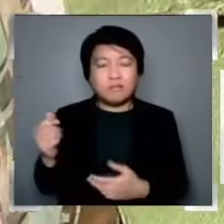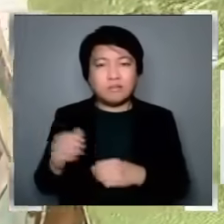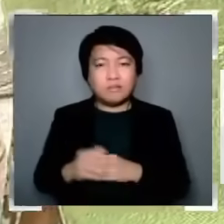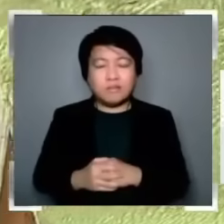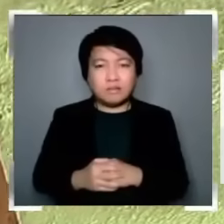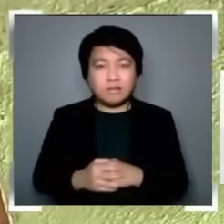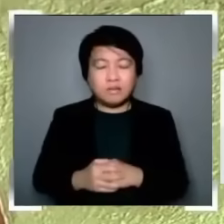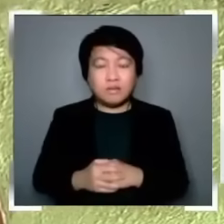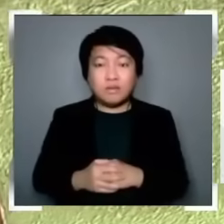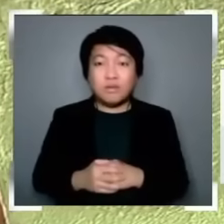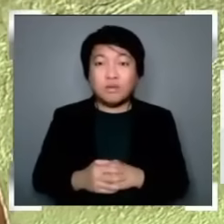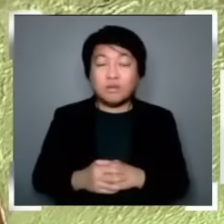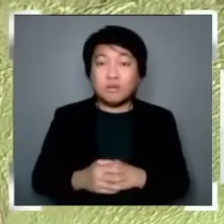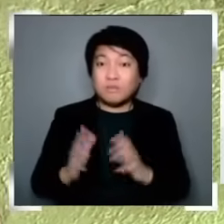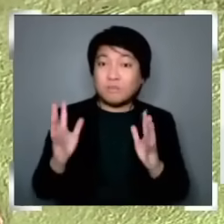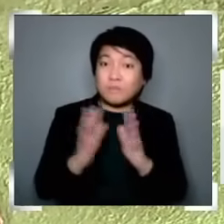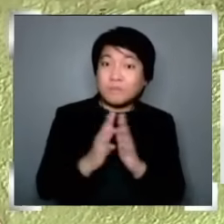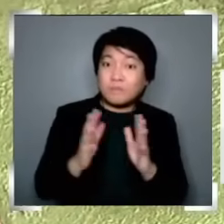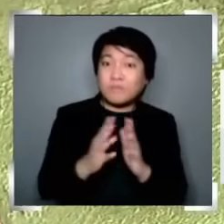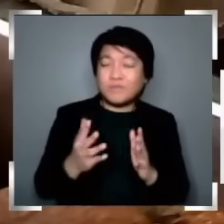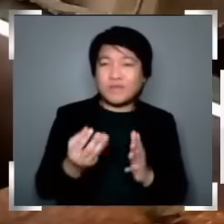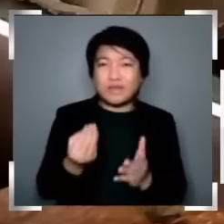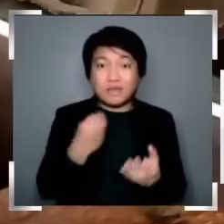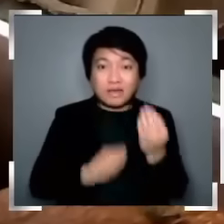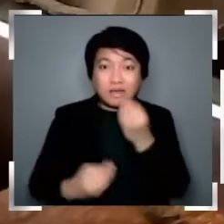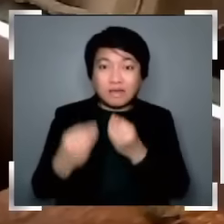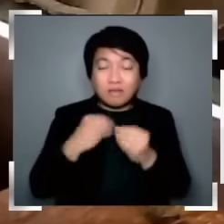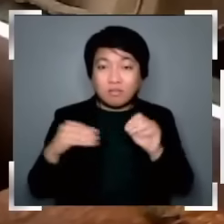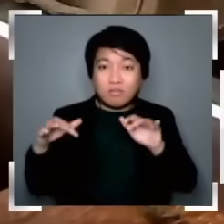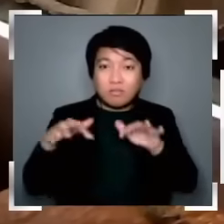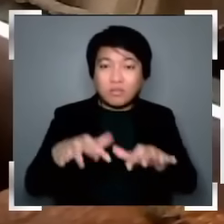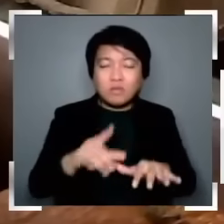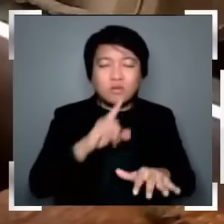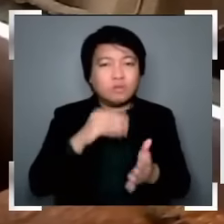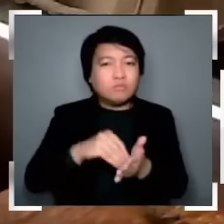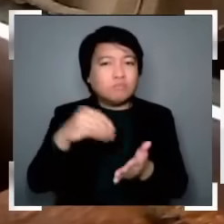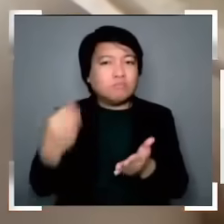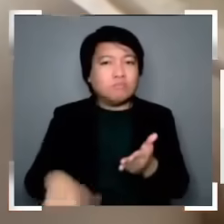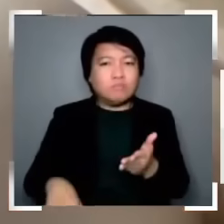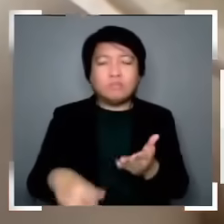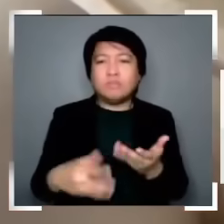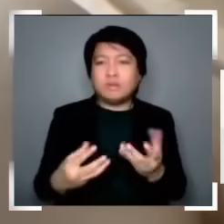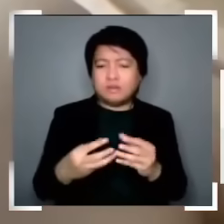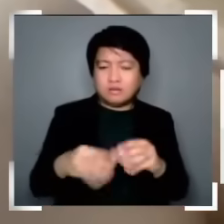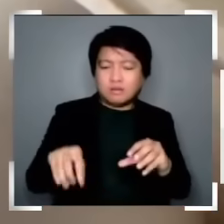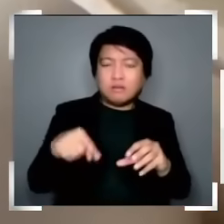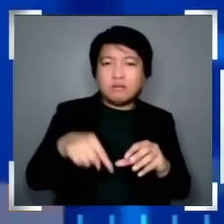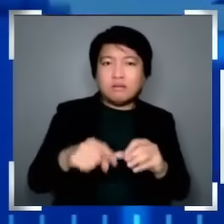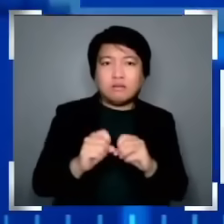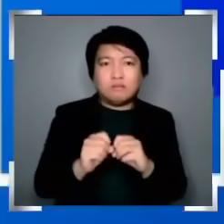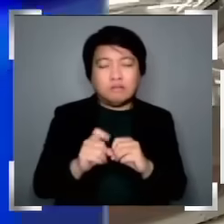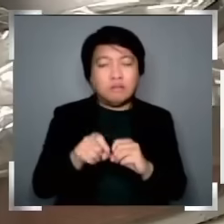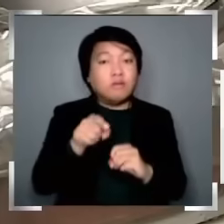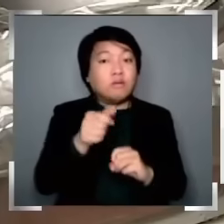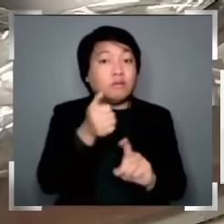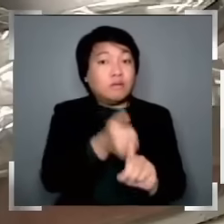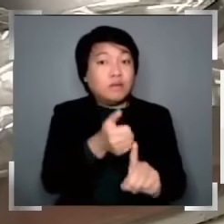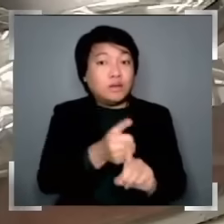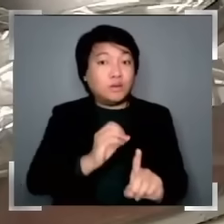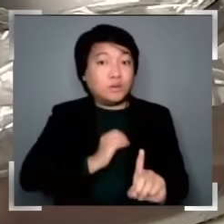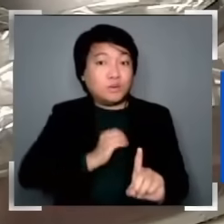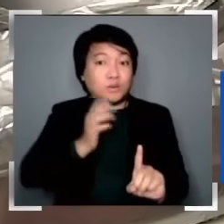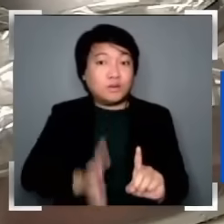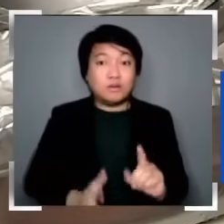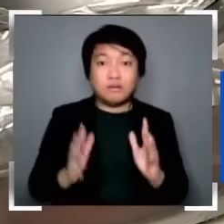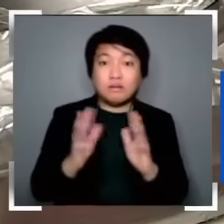negosyo gaya sa karinderya ni Aurora. Kaya minahalan na rin nila ang presyo ng ulam na itlog. Mas mababa before, like